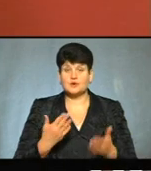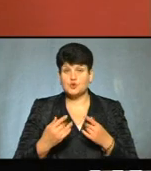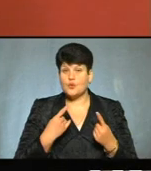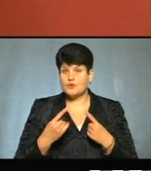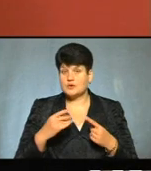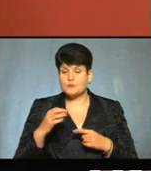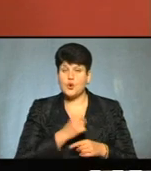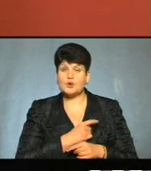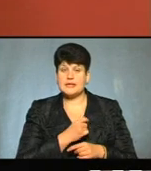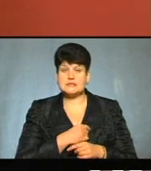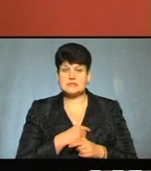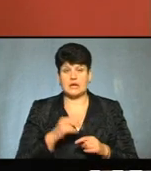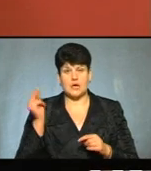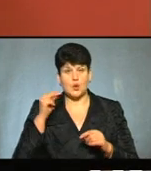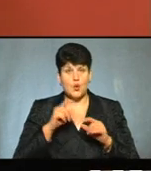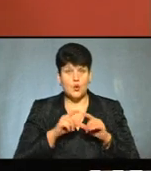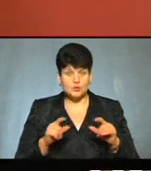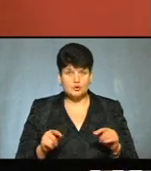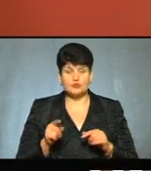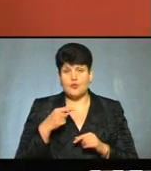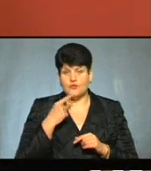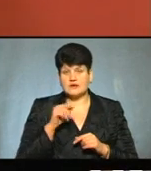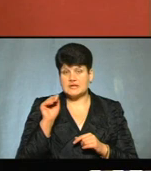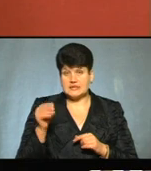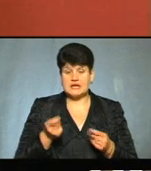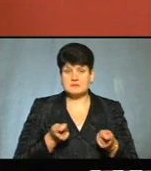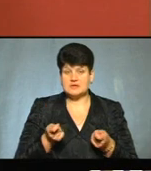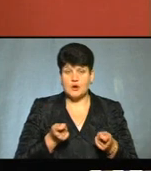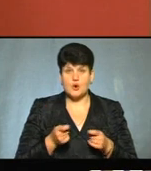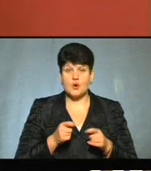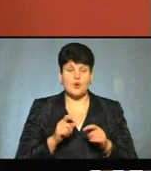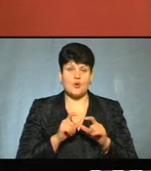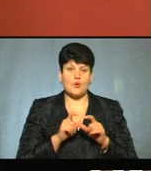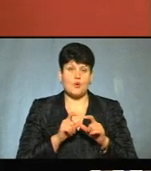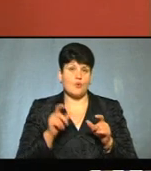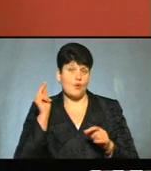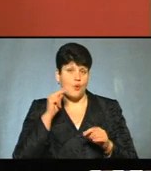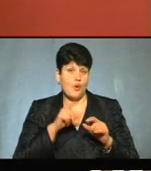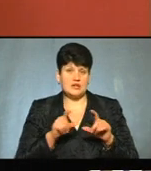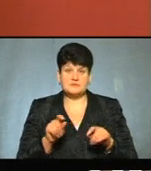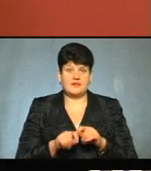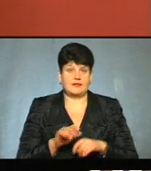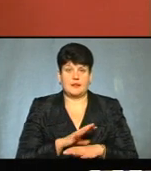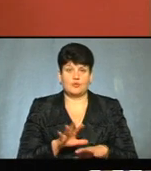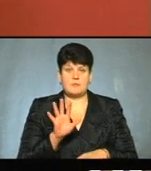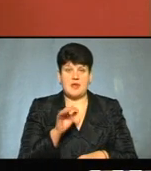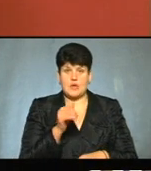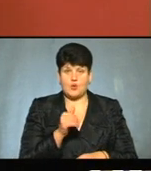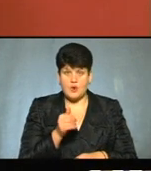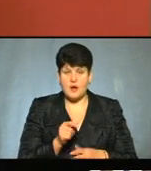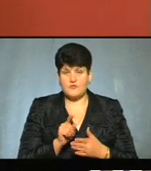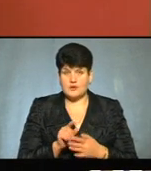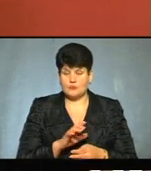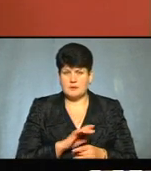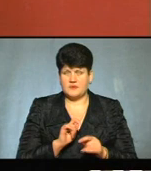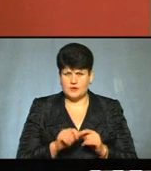Власне, якщо говорити про Одеський коледж, то за даними їхньої адміністрації, коледж не перевіряли 5 років. Хоча мали би